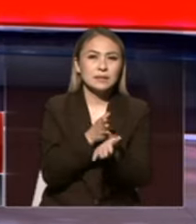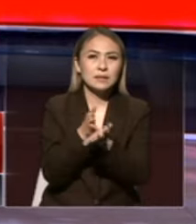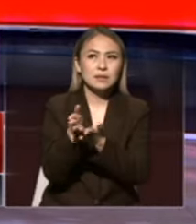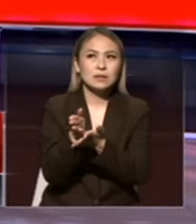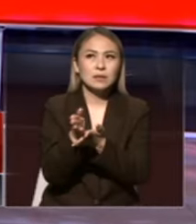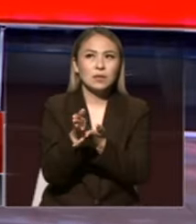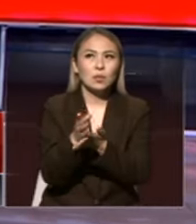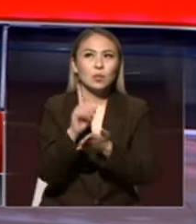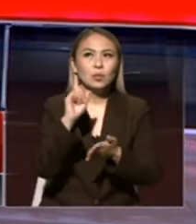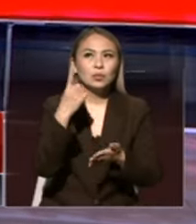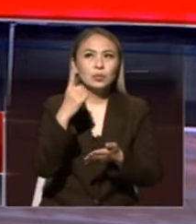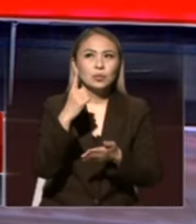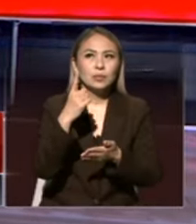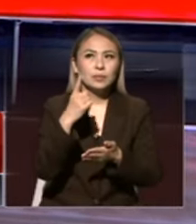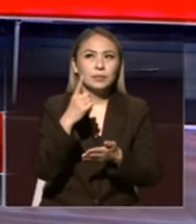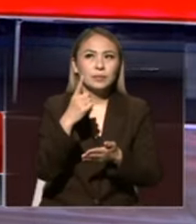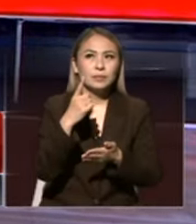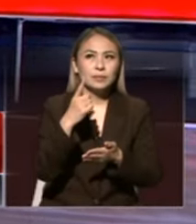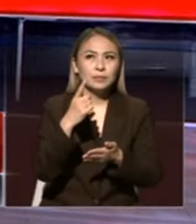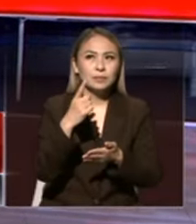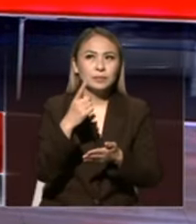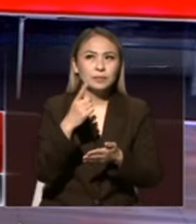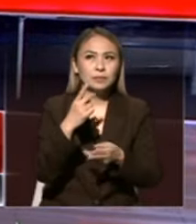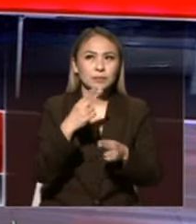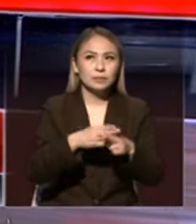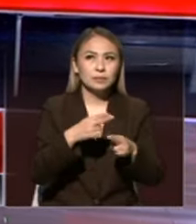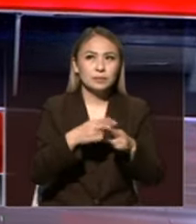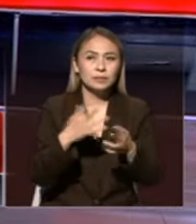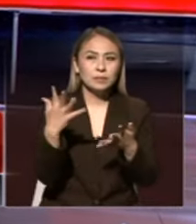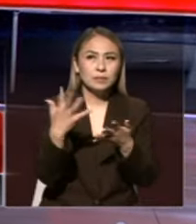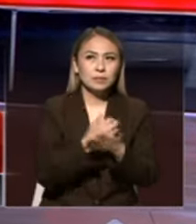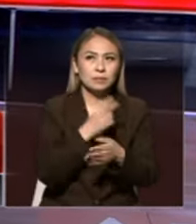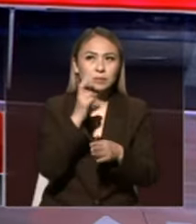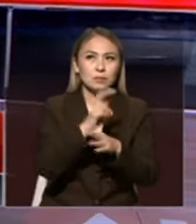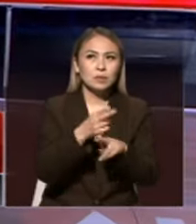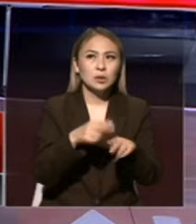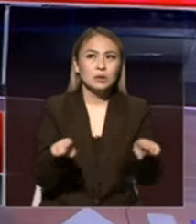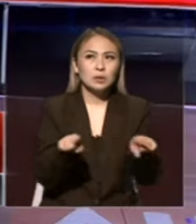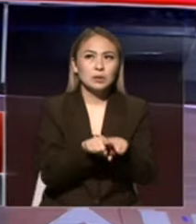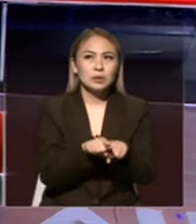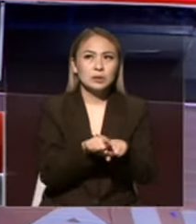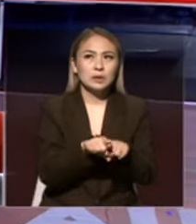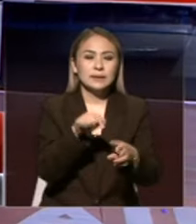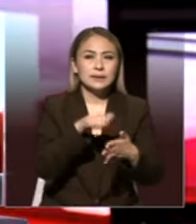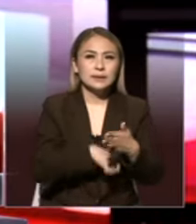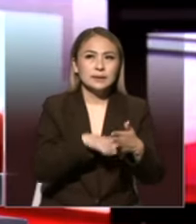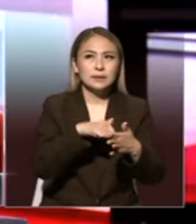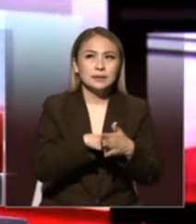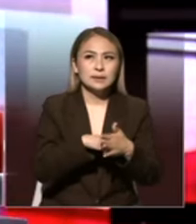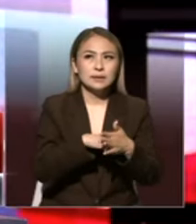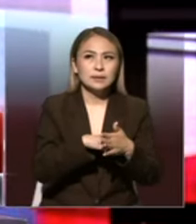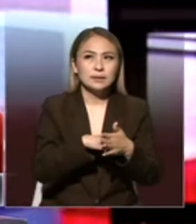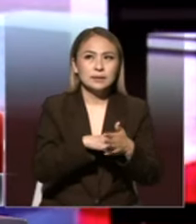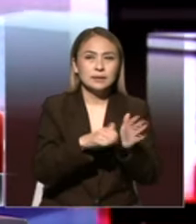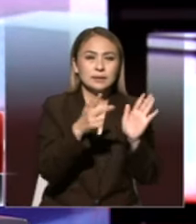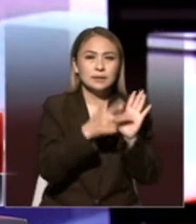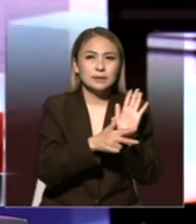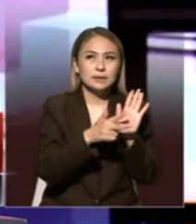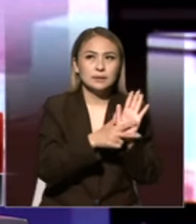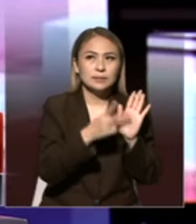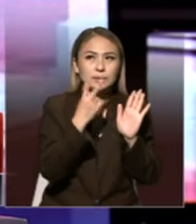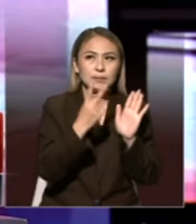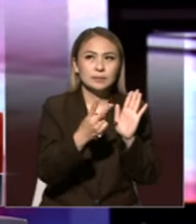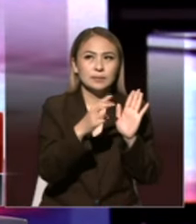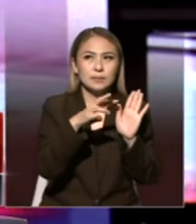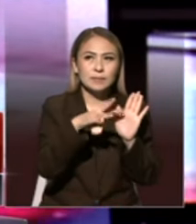МТЗ. Өйткені әйтеуір металлонға барсаң да МТЗ-ні табасыз. Көрдіңіз ба? Сол сияқты ғой, көрдіңіз ба? Сол себептен жаңағы неге 82